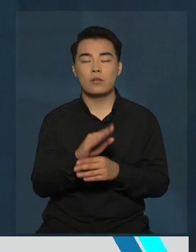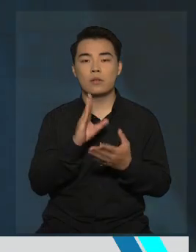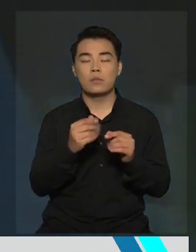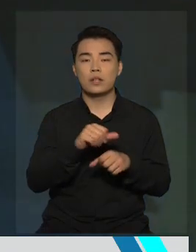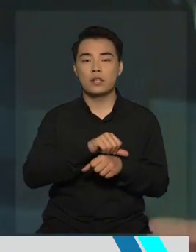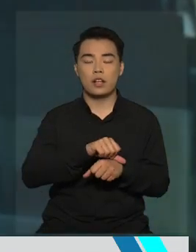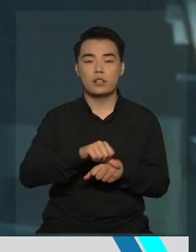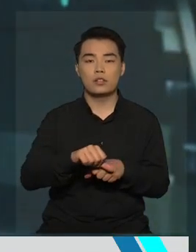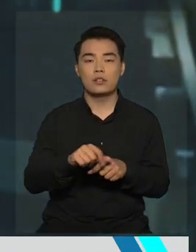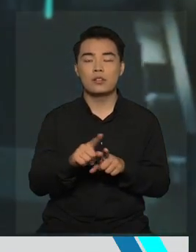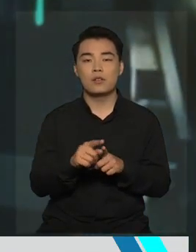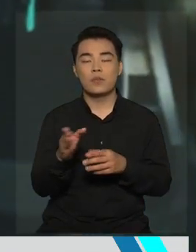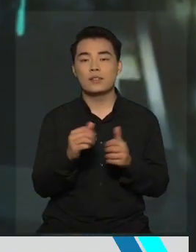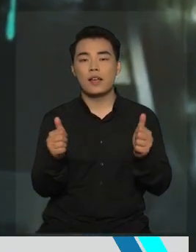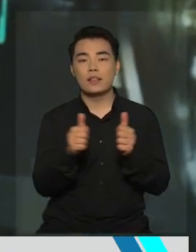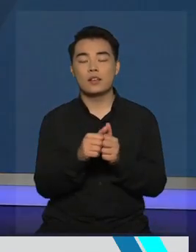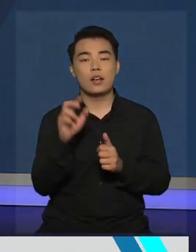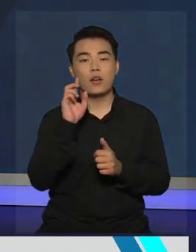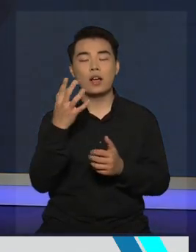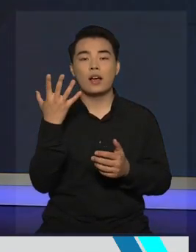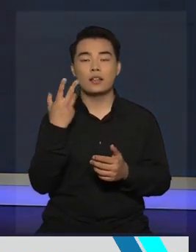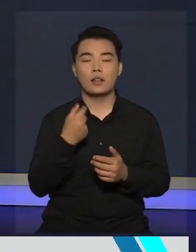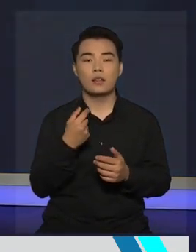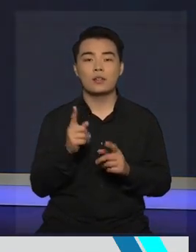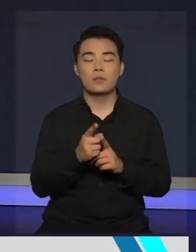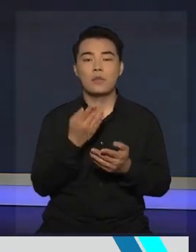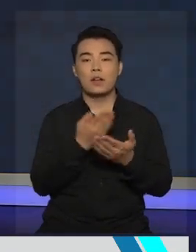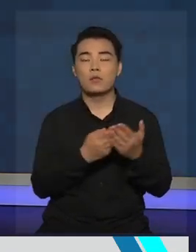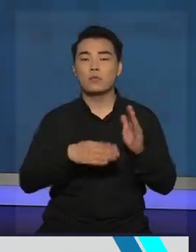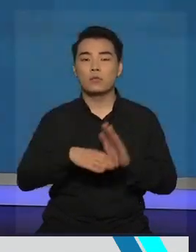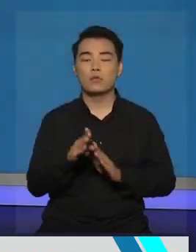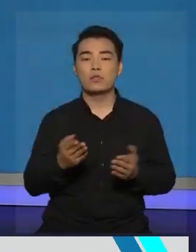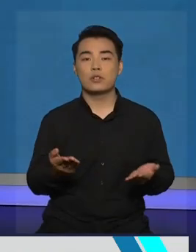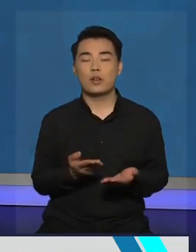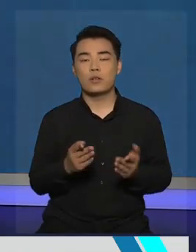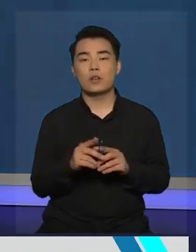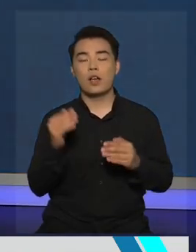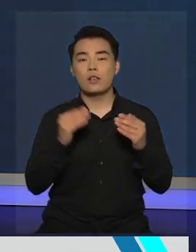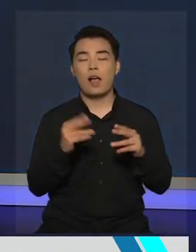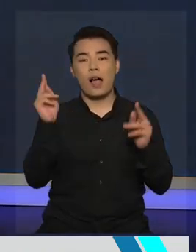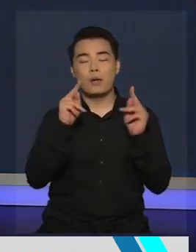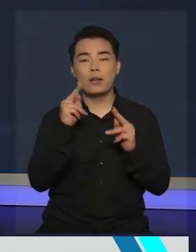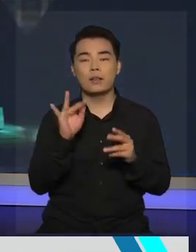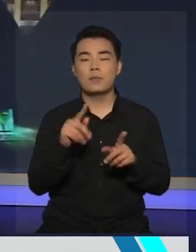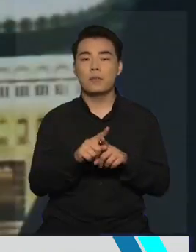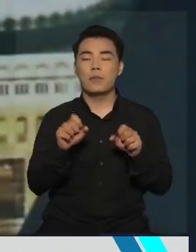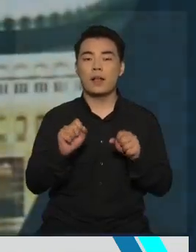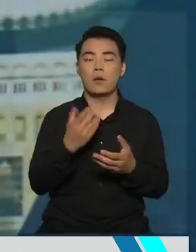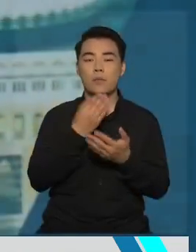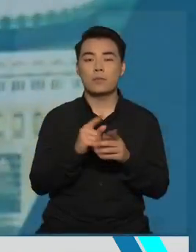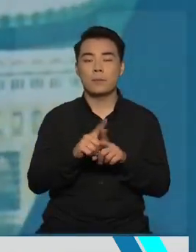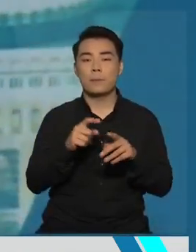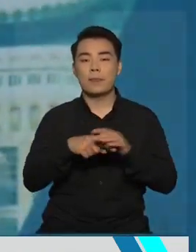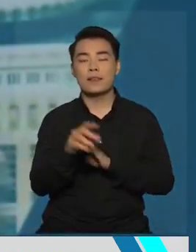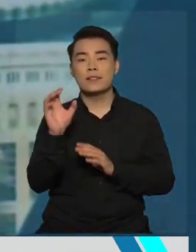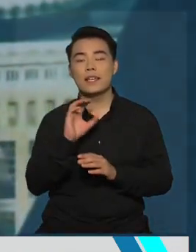приграничных, то есть соседних государств, это когда предлагаются там лучшие условия, вот части образования, как правило, вот, ну, я сама из северного